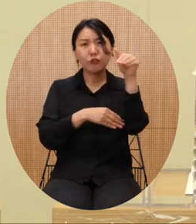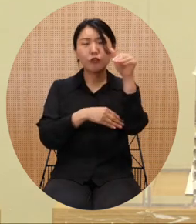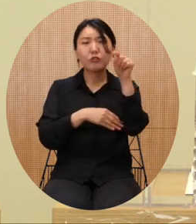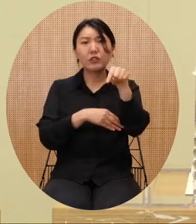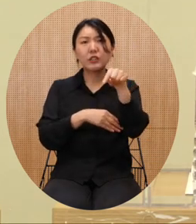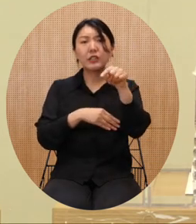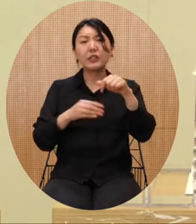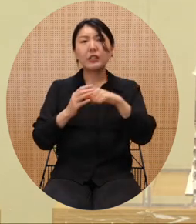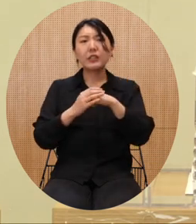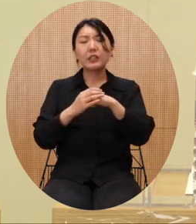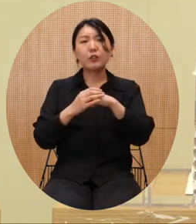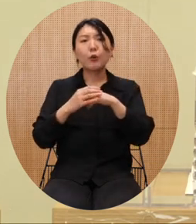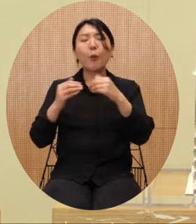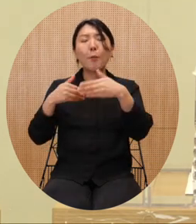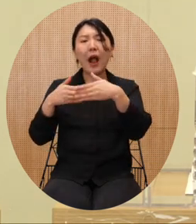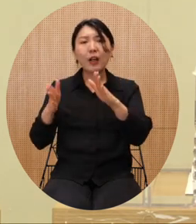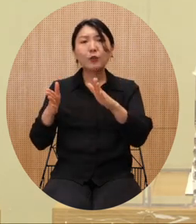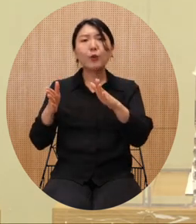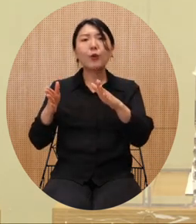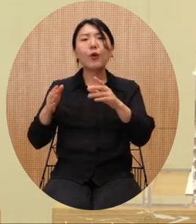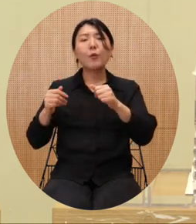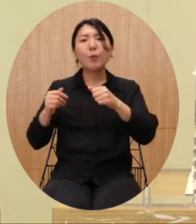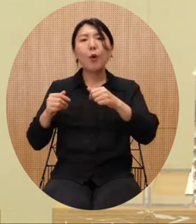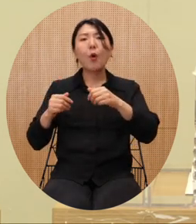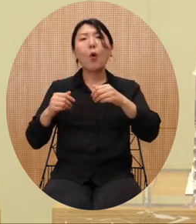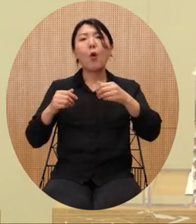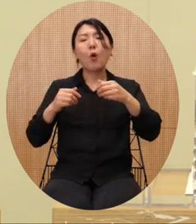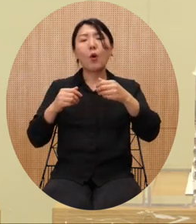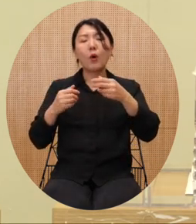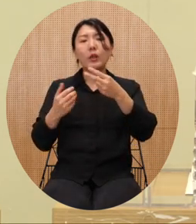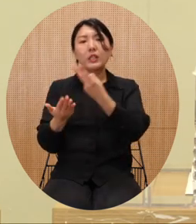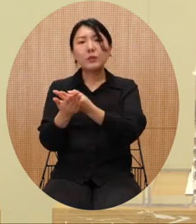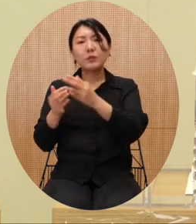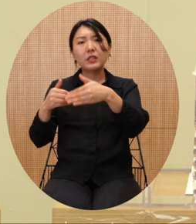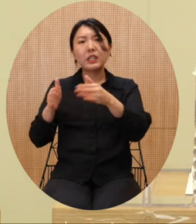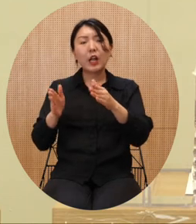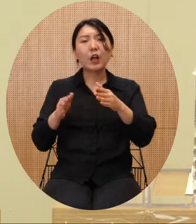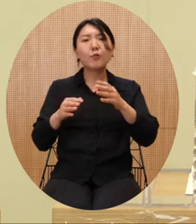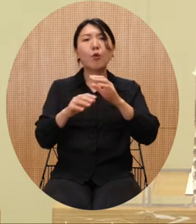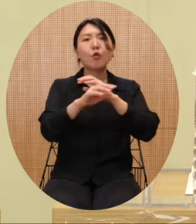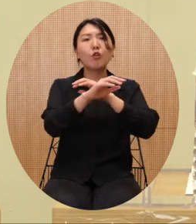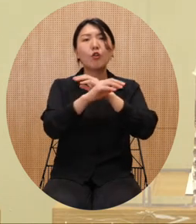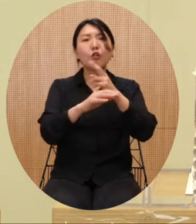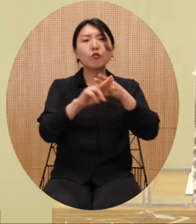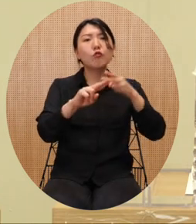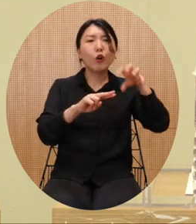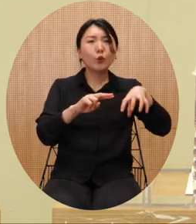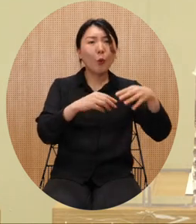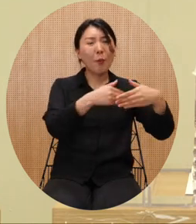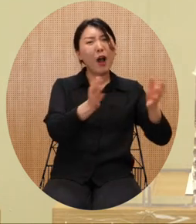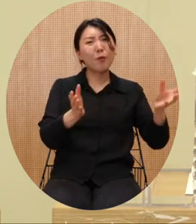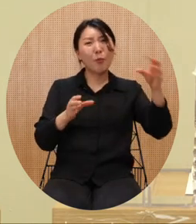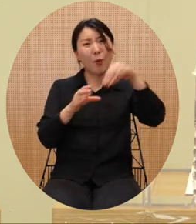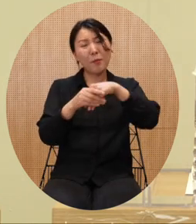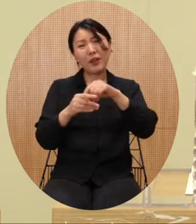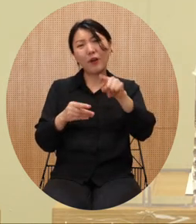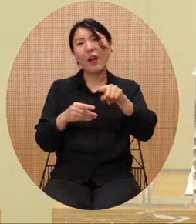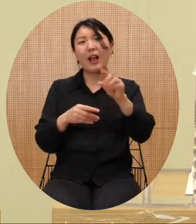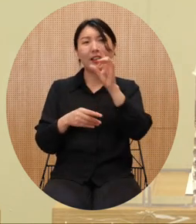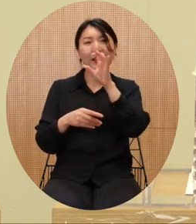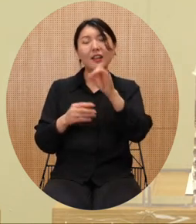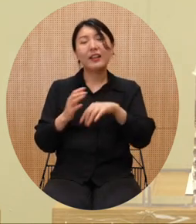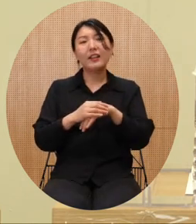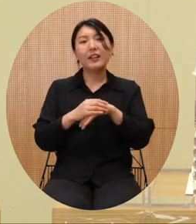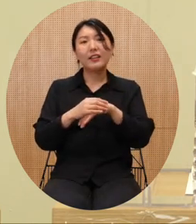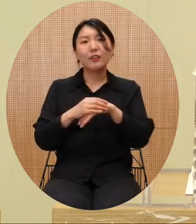열악하고요. 방수 기준 역시 침실 이외에 거실과 부엌도 모두 방에 포함하는 것을 허용하고 있습니다. 구조